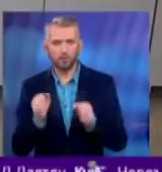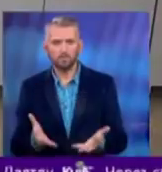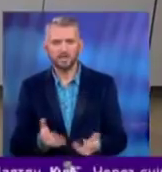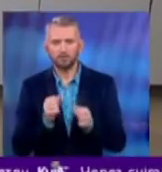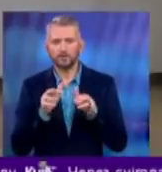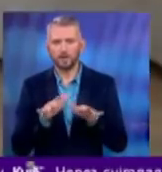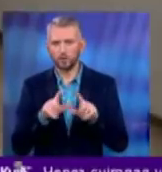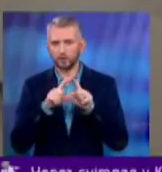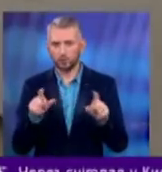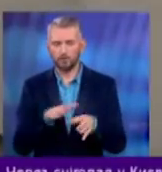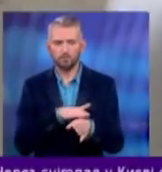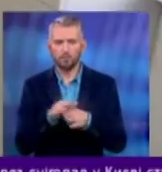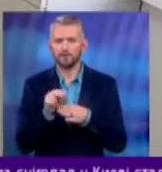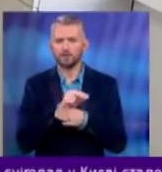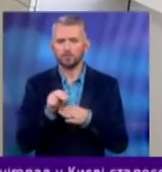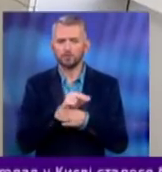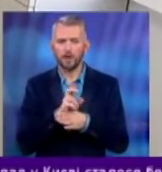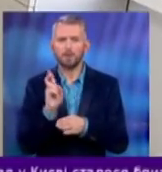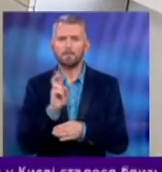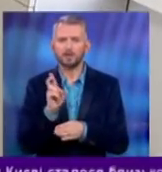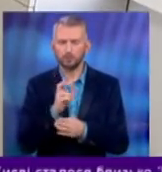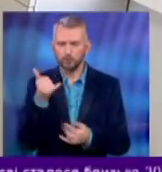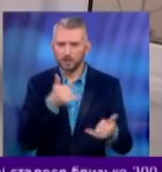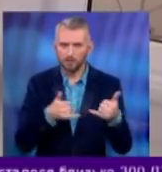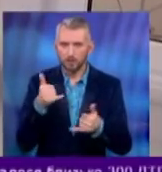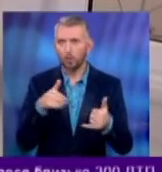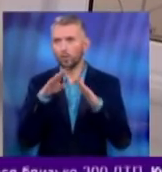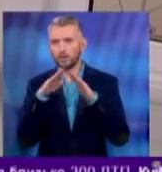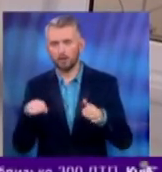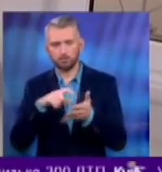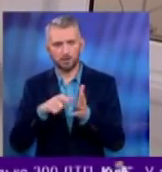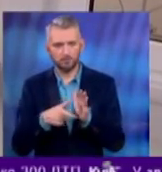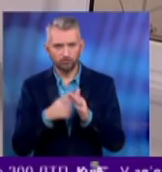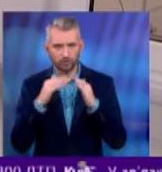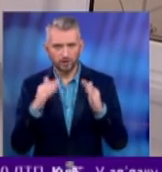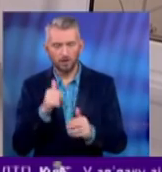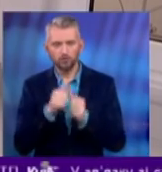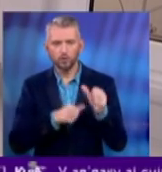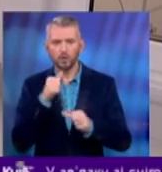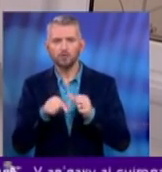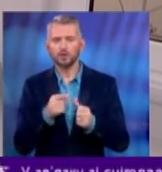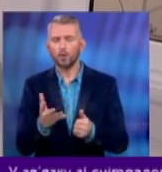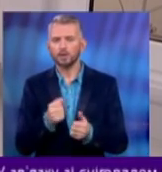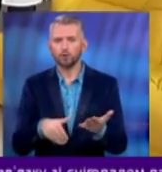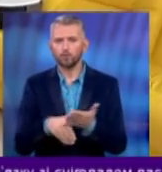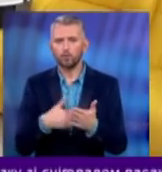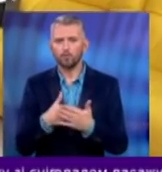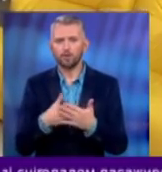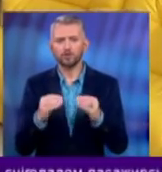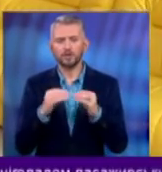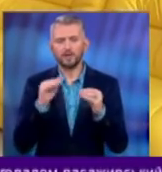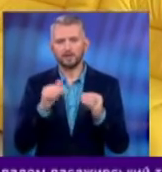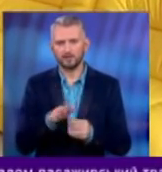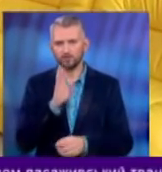Капітально відремонтували бактеріологічну лабораторію, дах, приміщення. Щорічно у стаціонарі отримують допомогу майже 10 тисяч жінок.